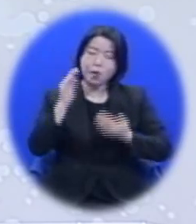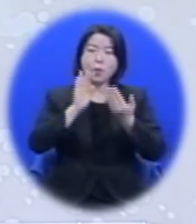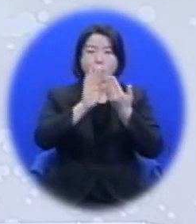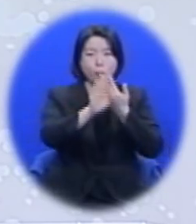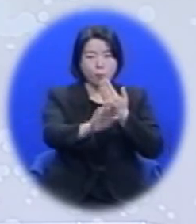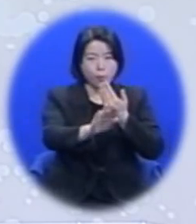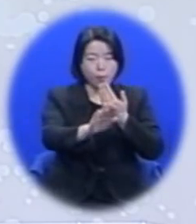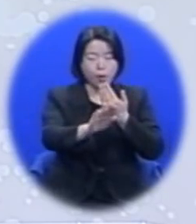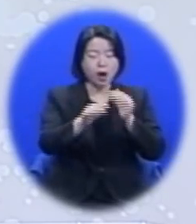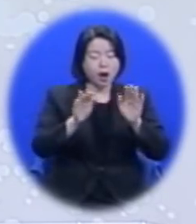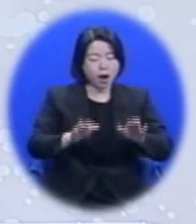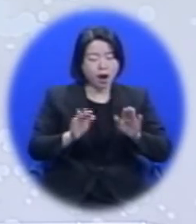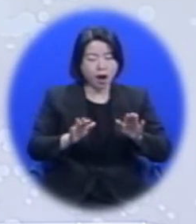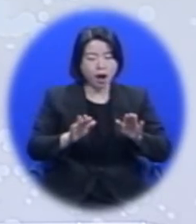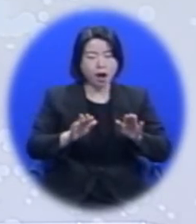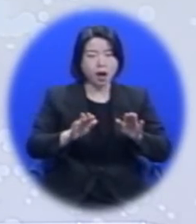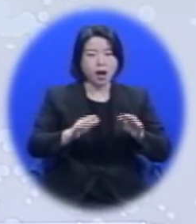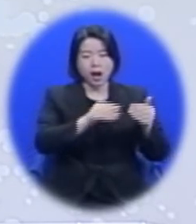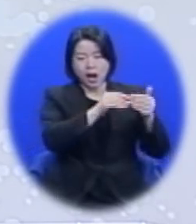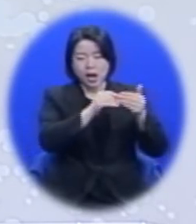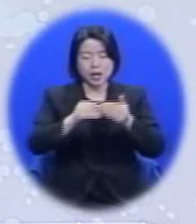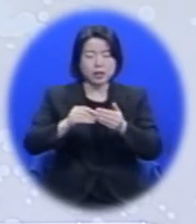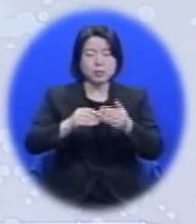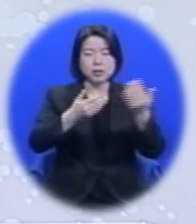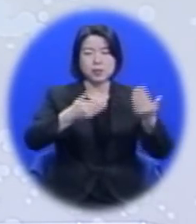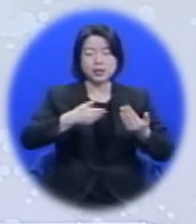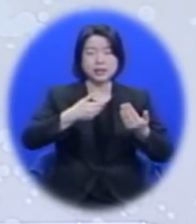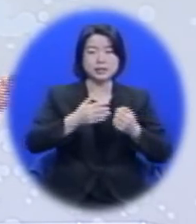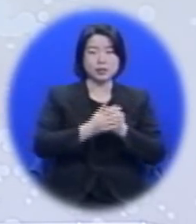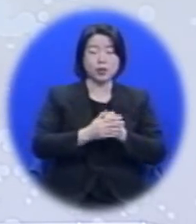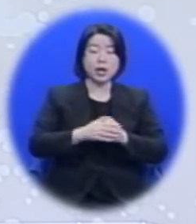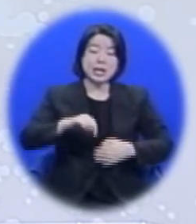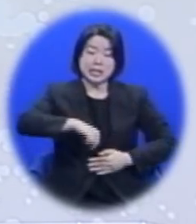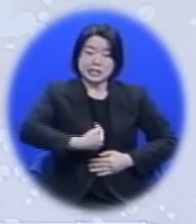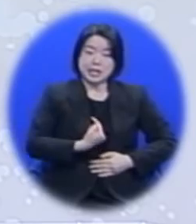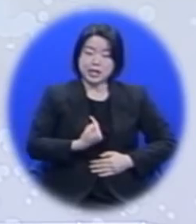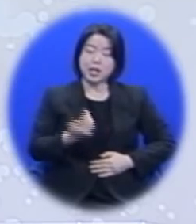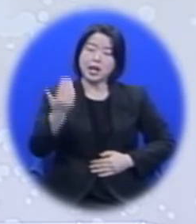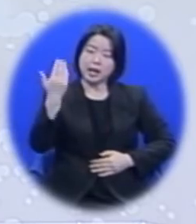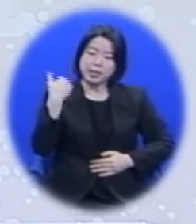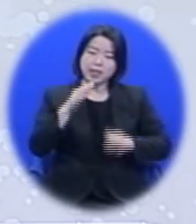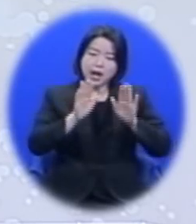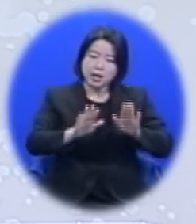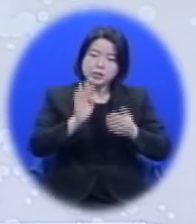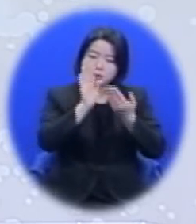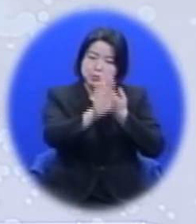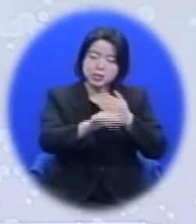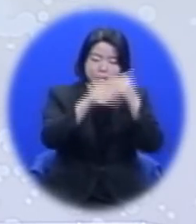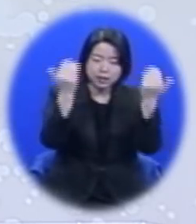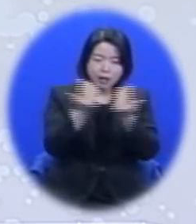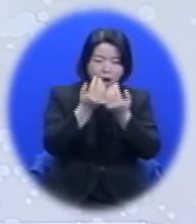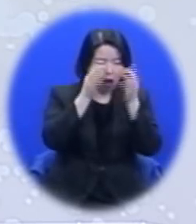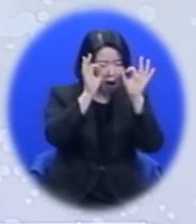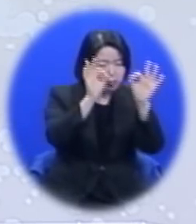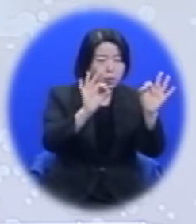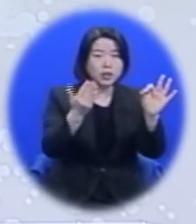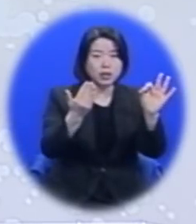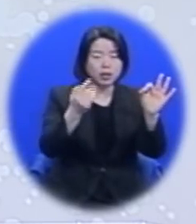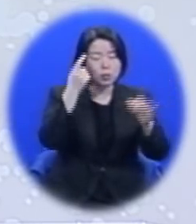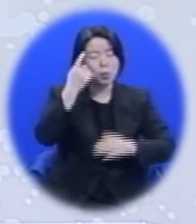현재와 미래의 영의 이끌림을 받아서 자기의 과거, 현재, 미래를 다 보게 됩니다. 그리고 충격을